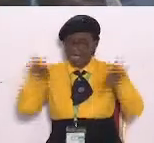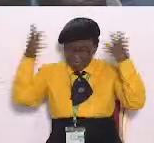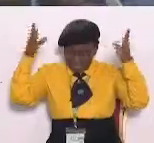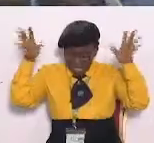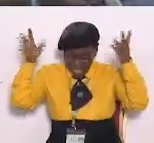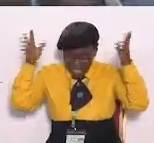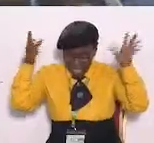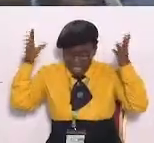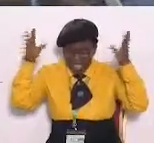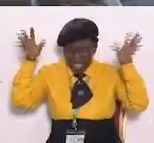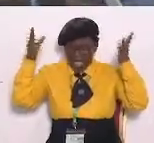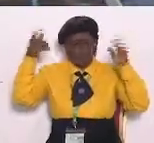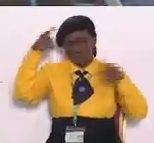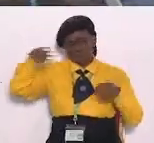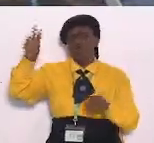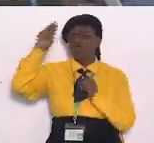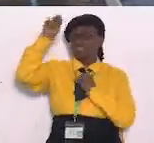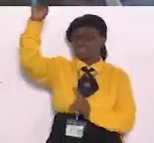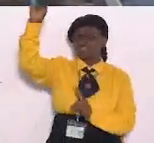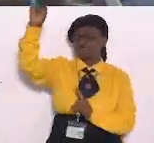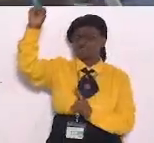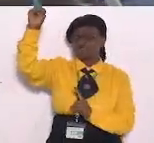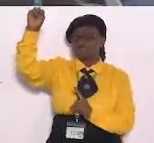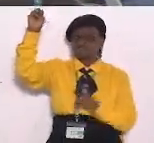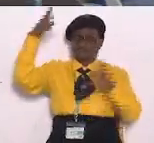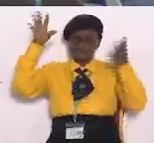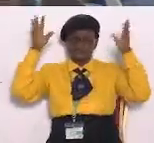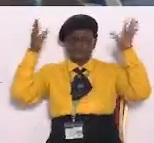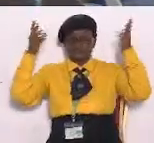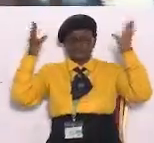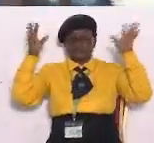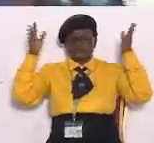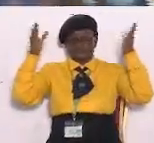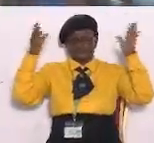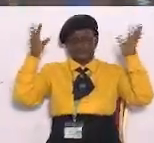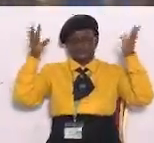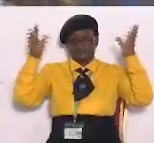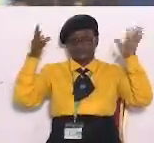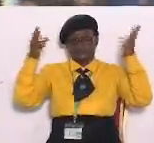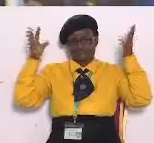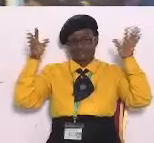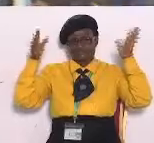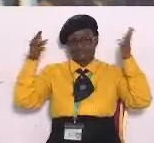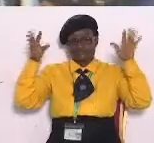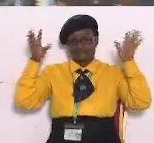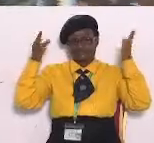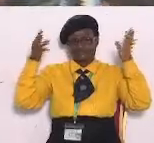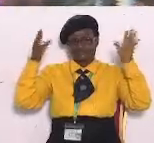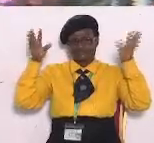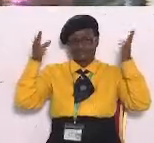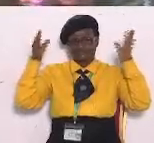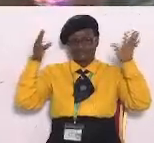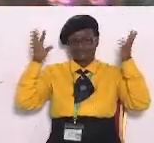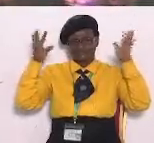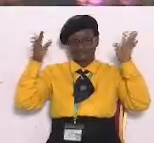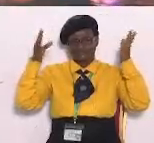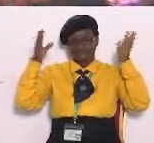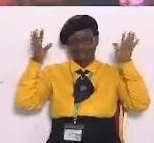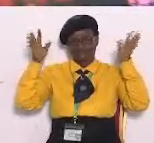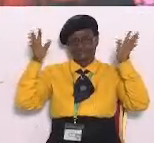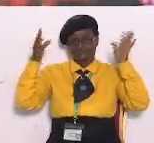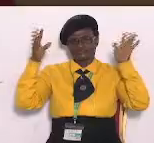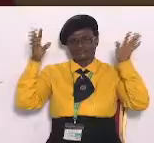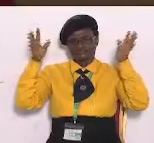cette nuit puis-je vous applaudir pour lui applaudissz pour ce père- làà le 4e